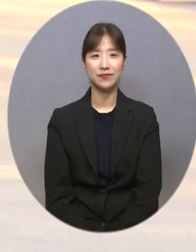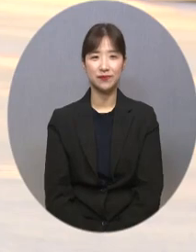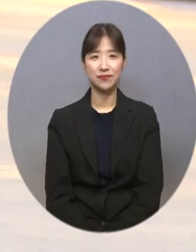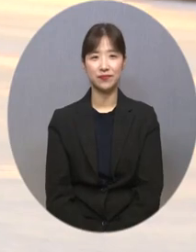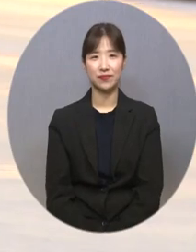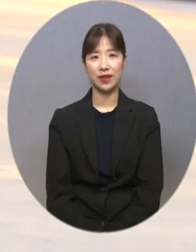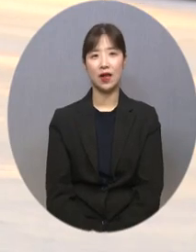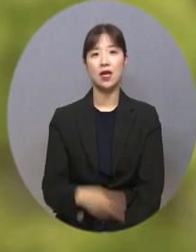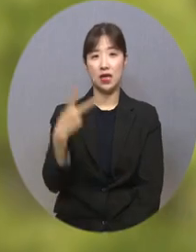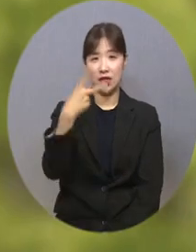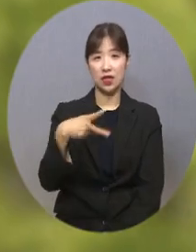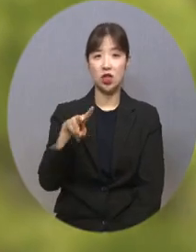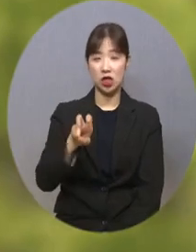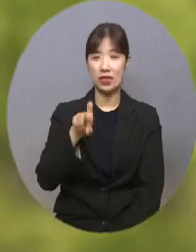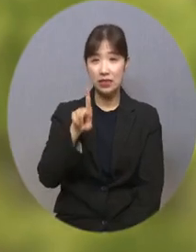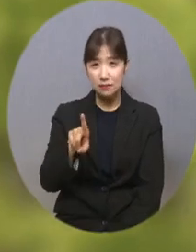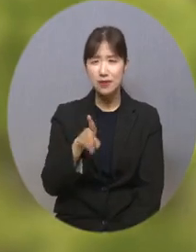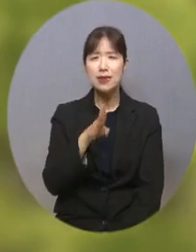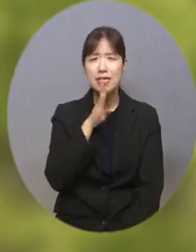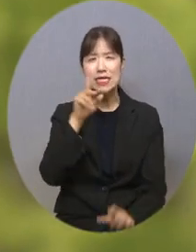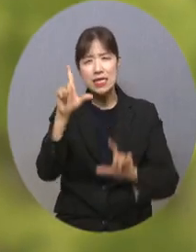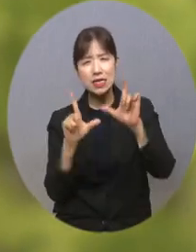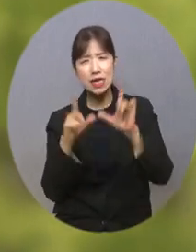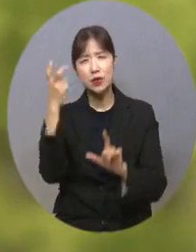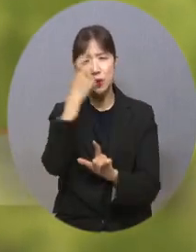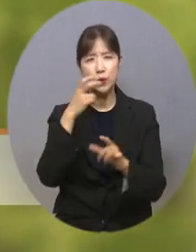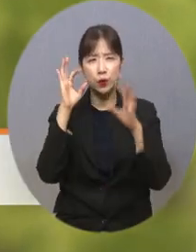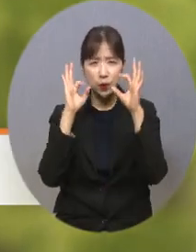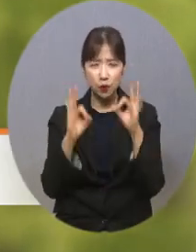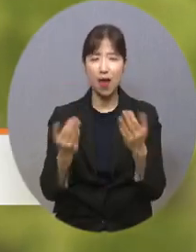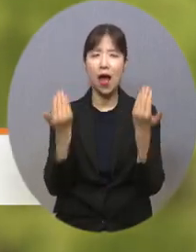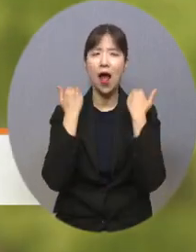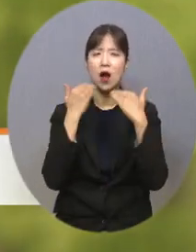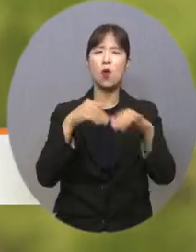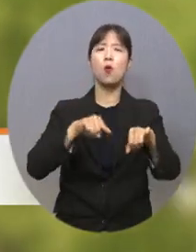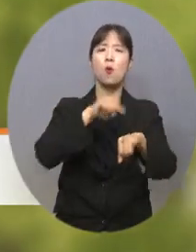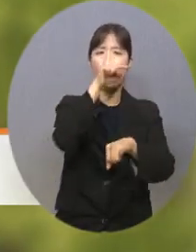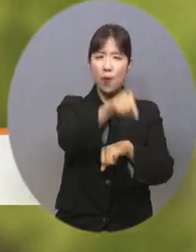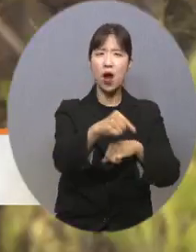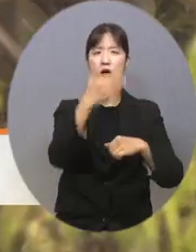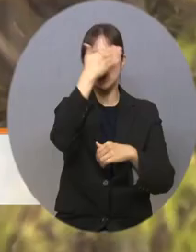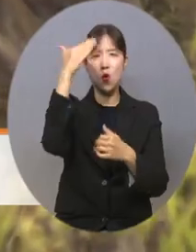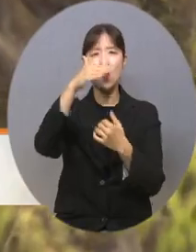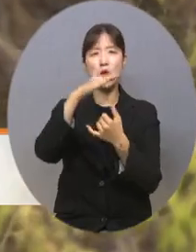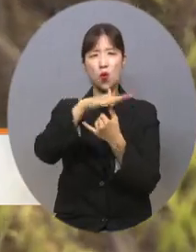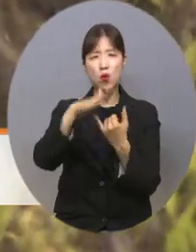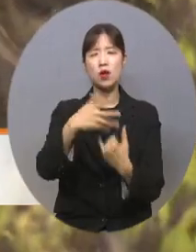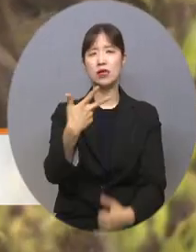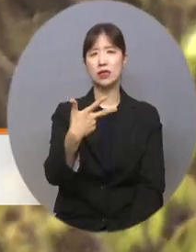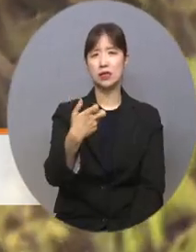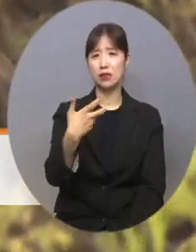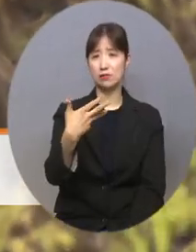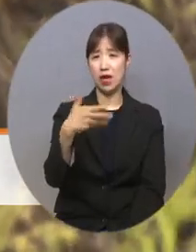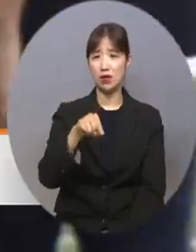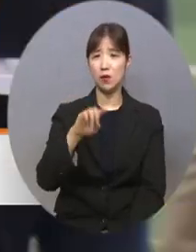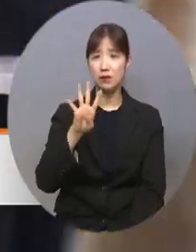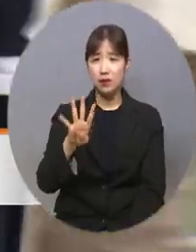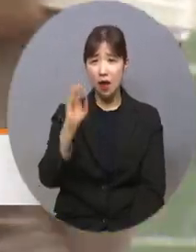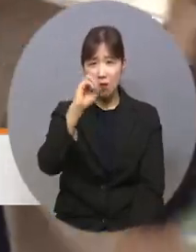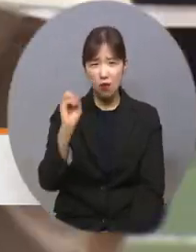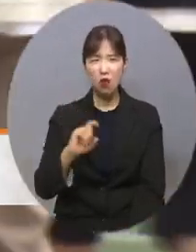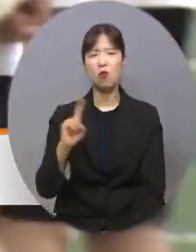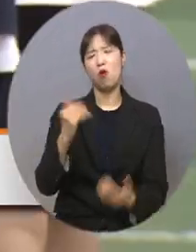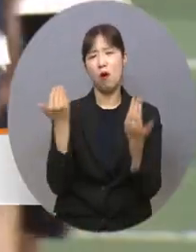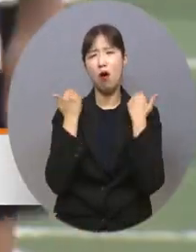여성가족부의 2021년 실태조사에 따르면 학교 밖 청소년 78.4% 는 진학 정보 제공이